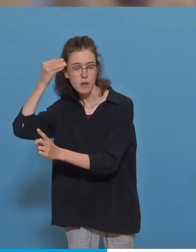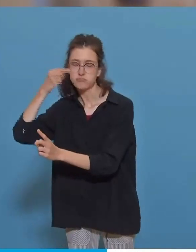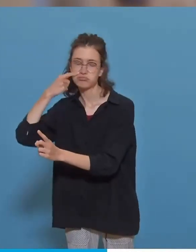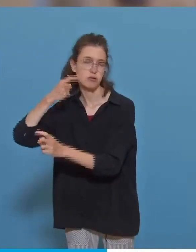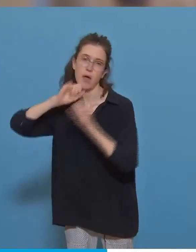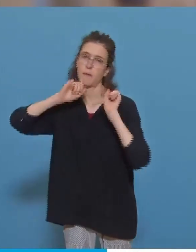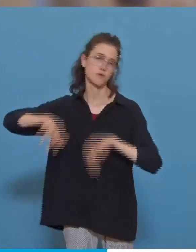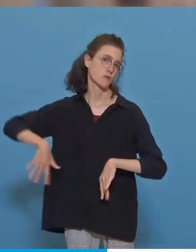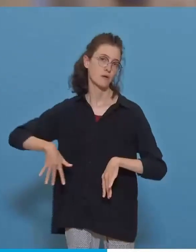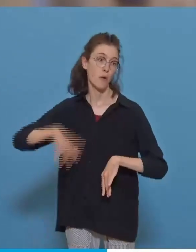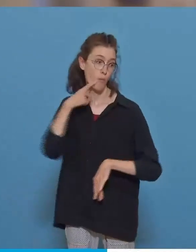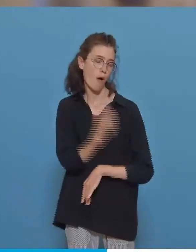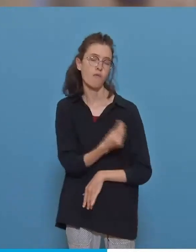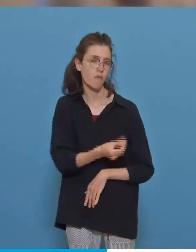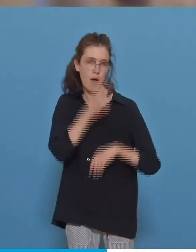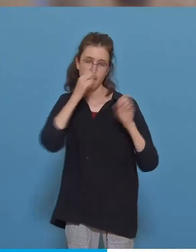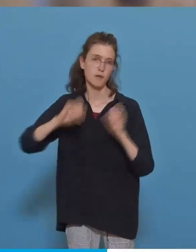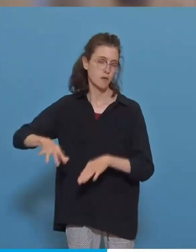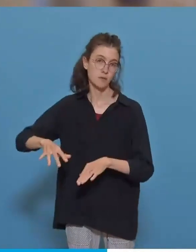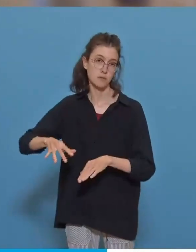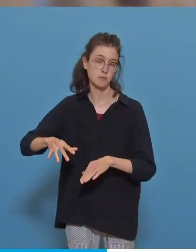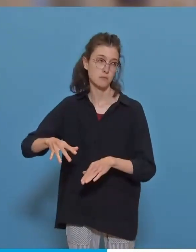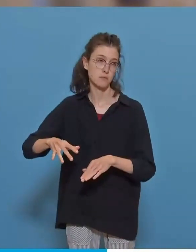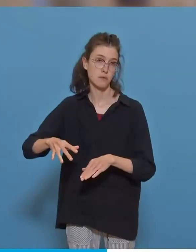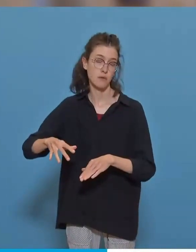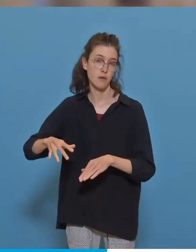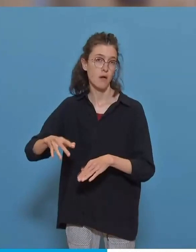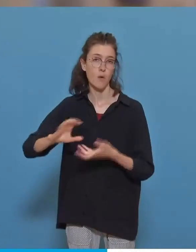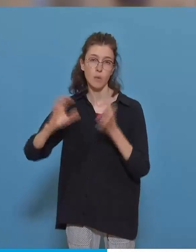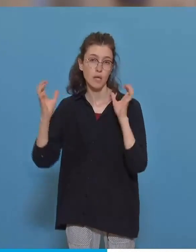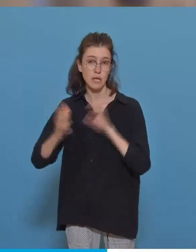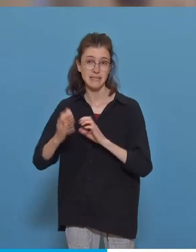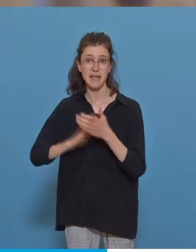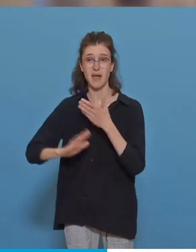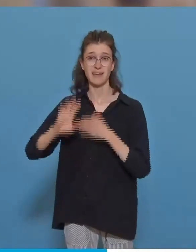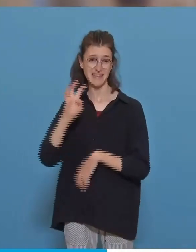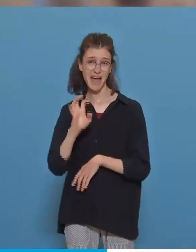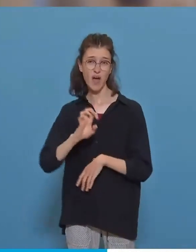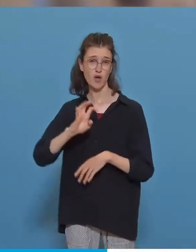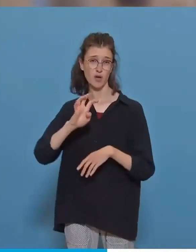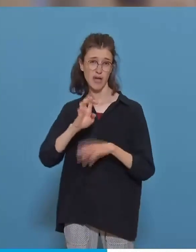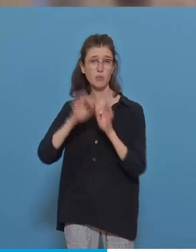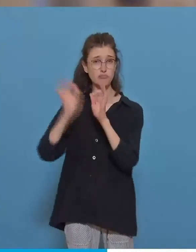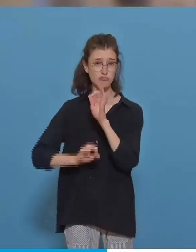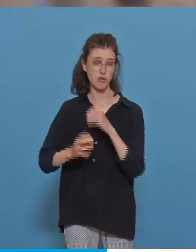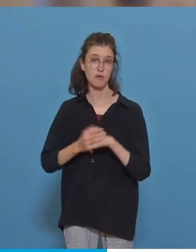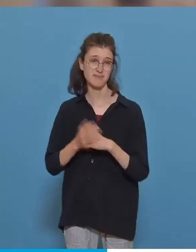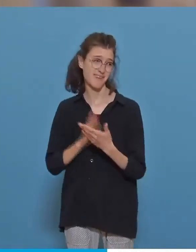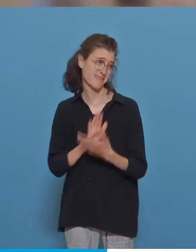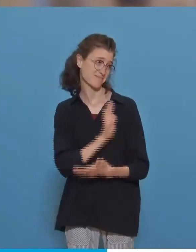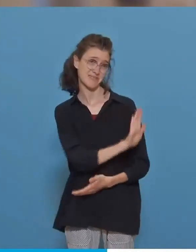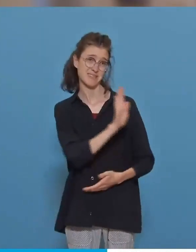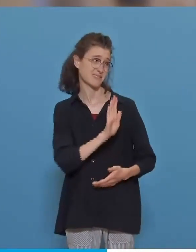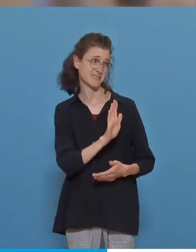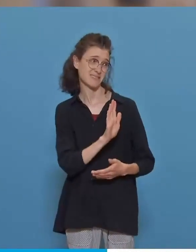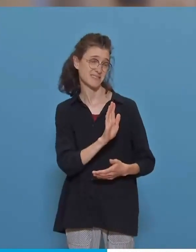ou psychiatrique pour leurs enfants. Et ça, c'est le bilan du macronisme. Ça, messieurs, dames, c'est le bilan de la droite. Résultat, ce sont des